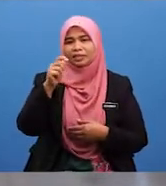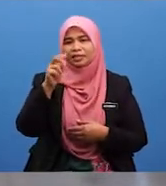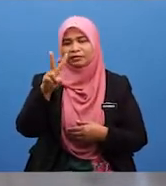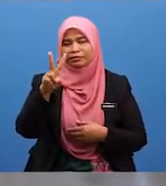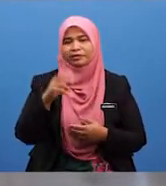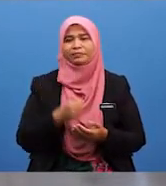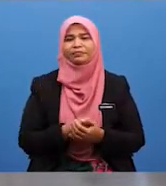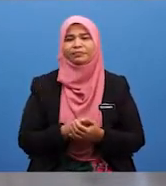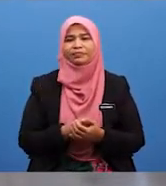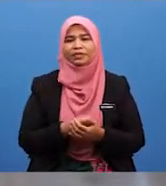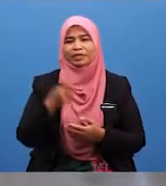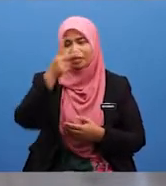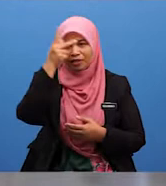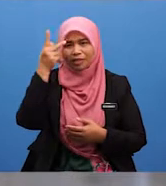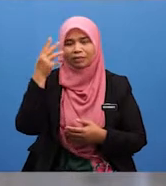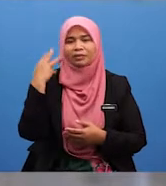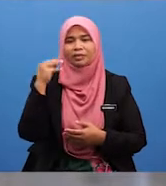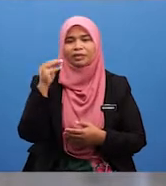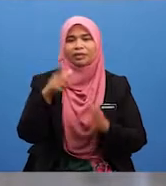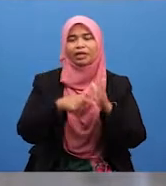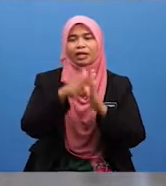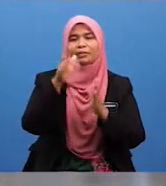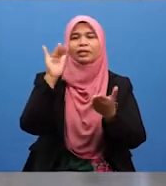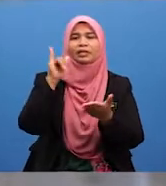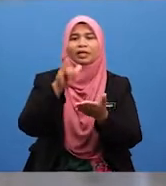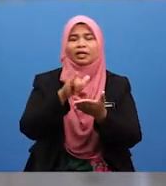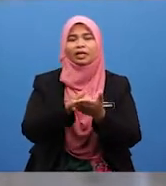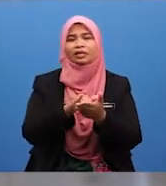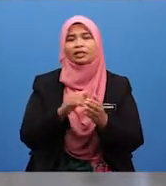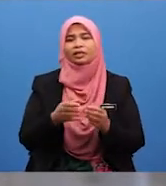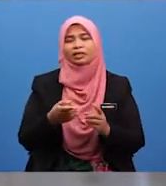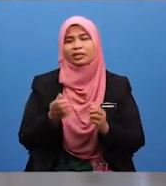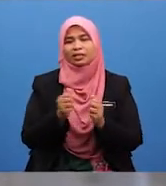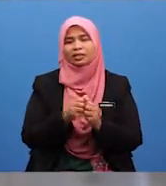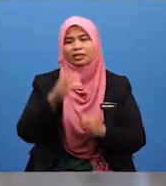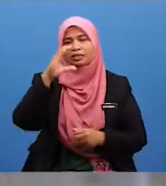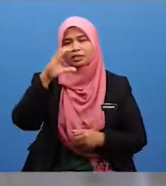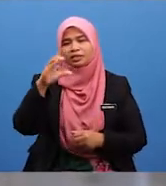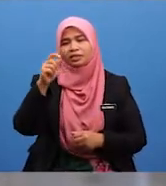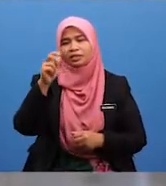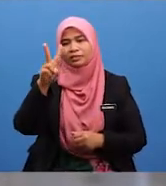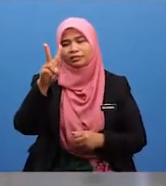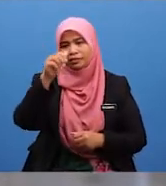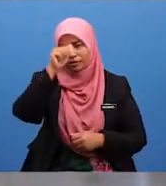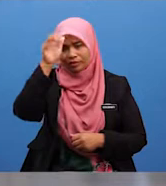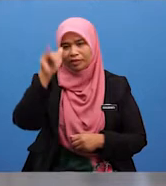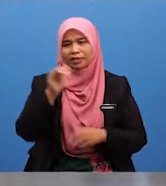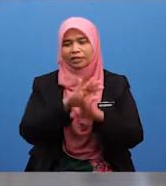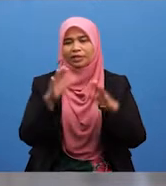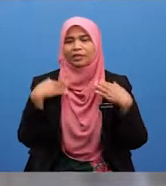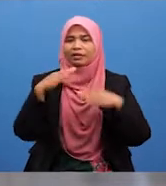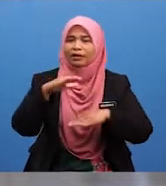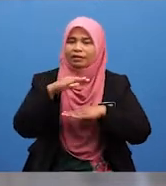perumahan kerana mereka lebih yakin dengan CCTV Allah SWT yang